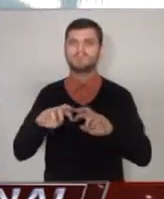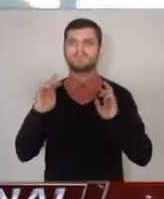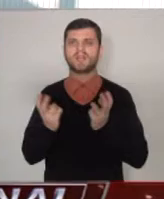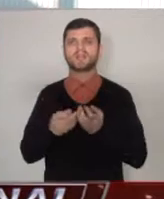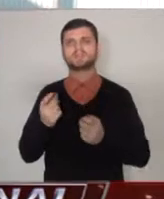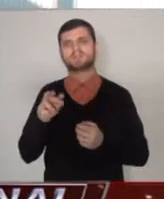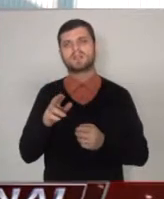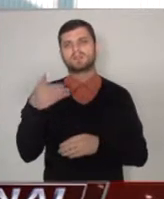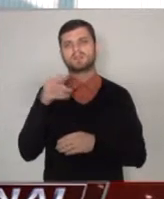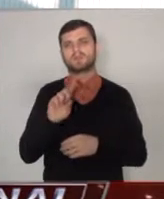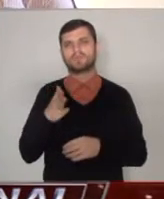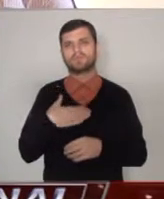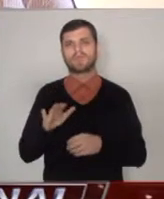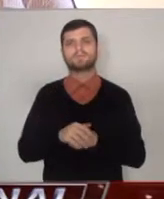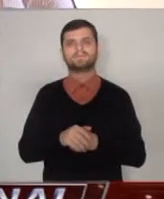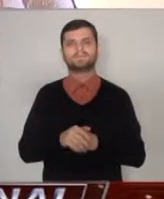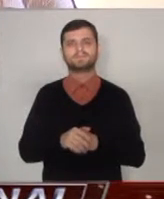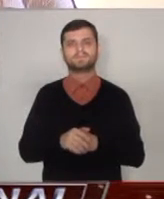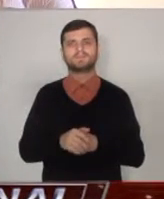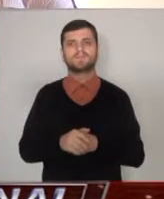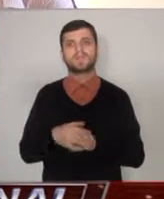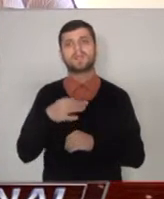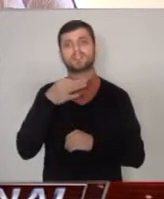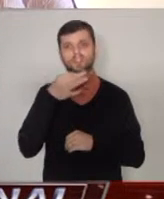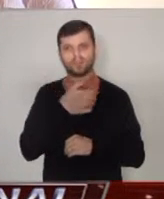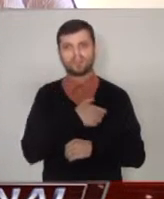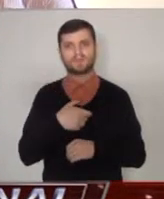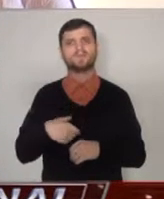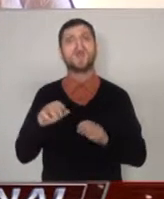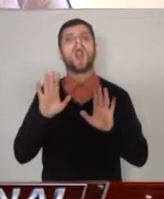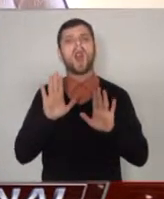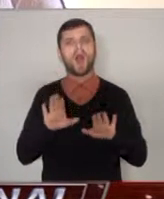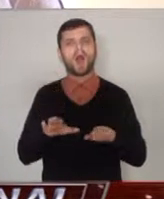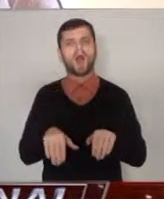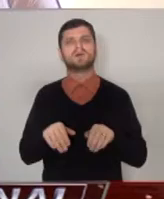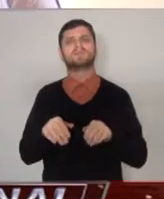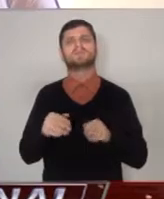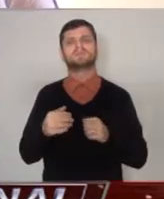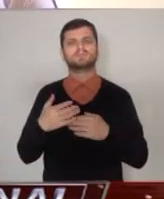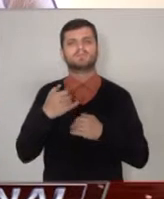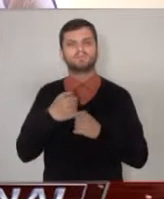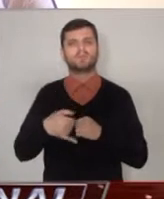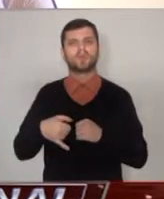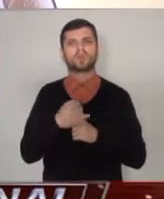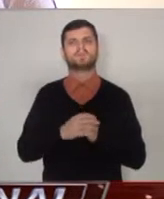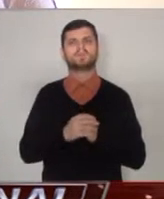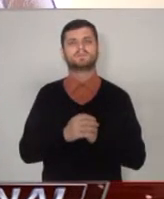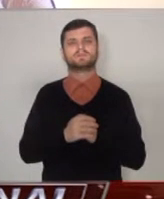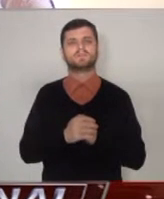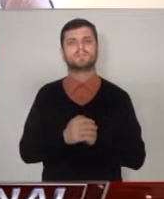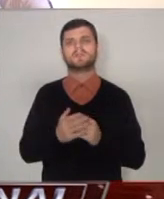licitația. Din aproape 24 de ani de administrație, anii ăștia au fost și mai grei. Din ce